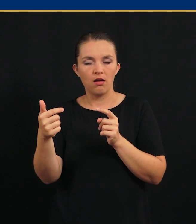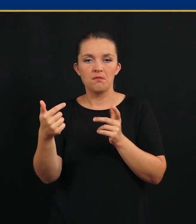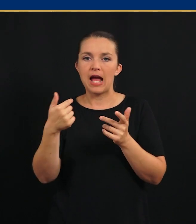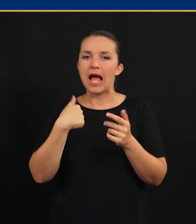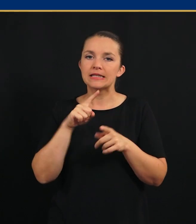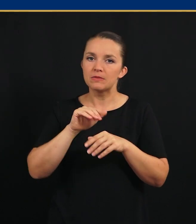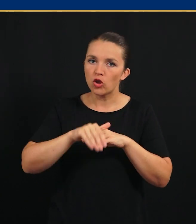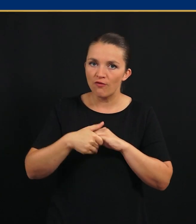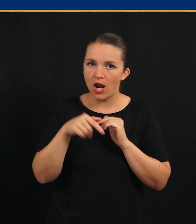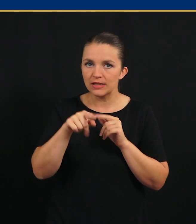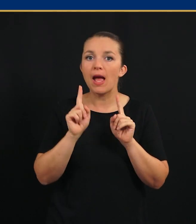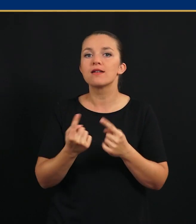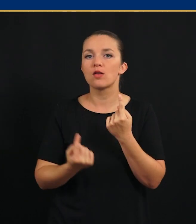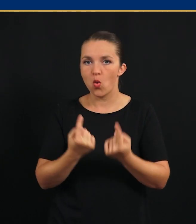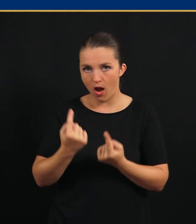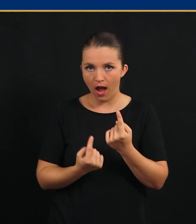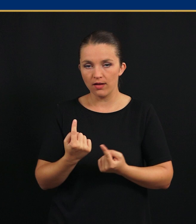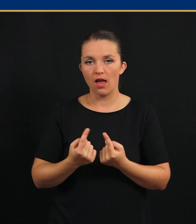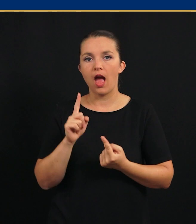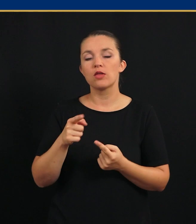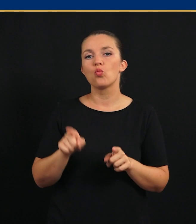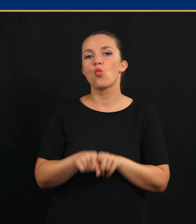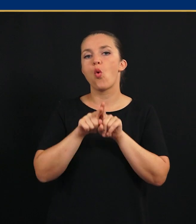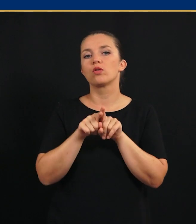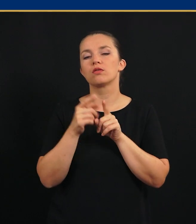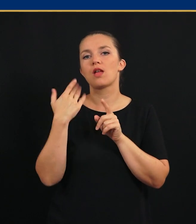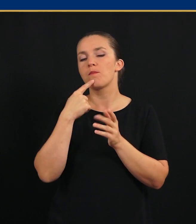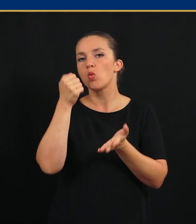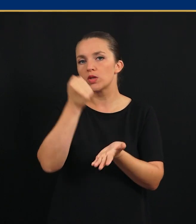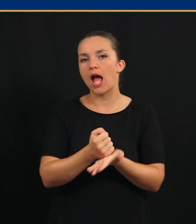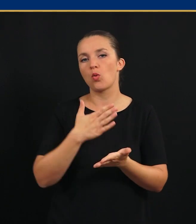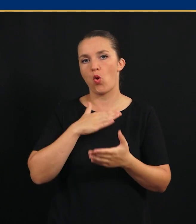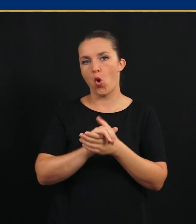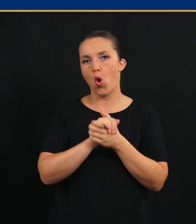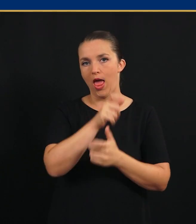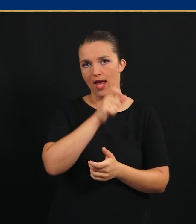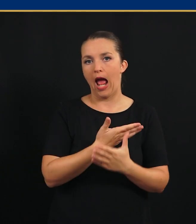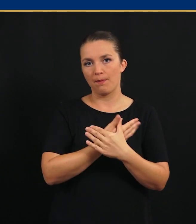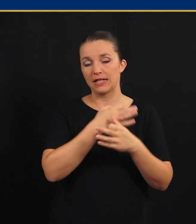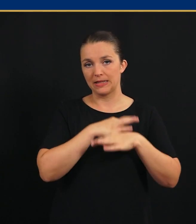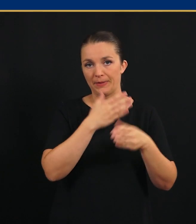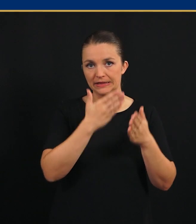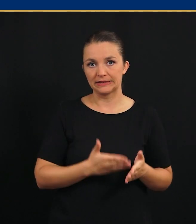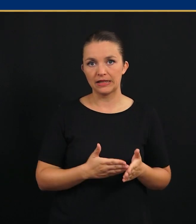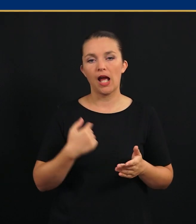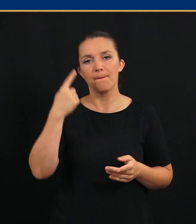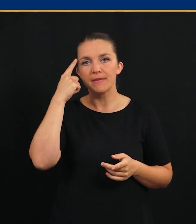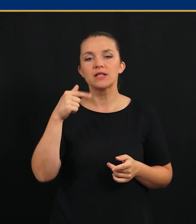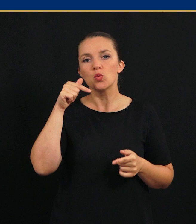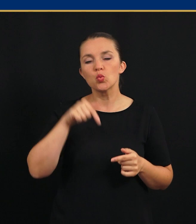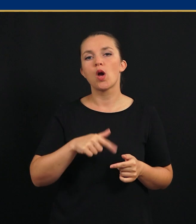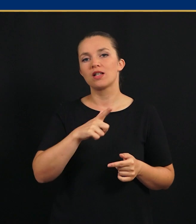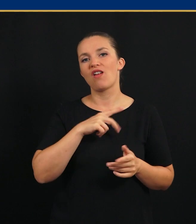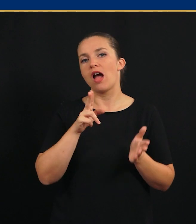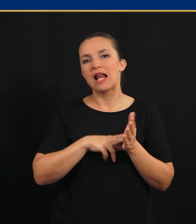Nisem zadovoljna s tem, kar se dogaja. In kot je poudaril moj kolega, albanski predsednik, mislim, da sva pa tu res